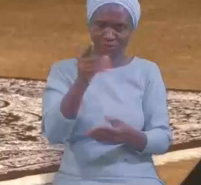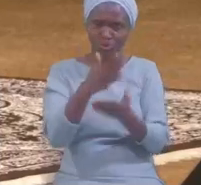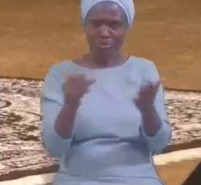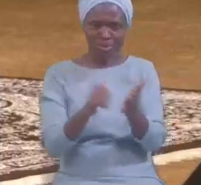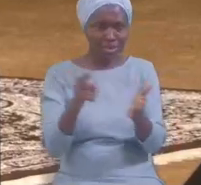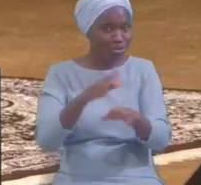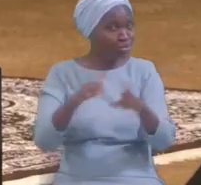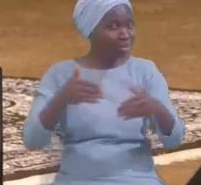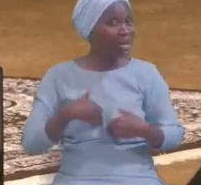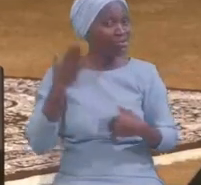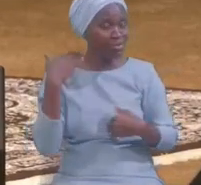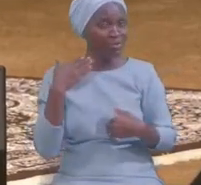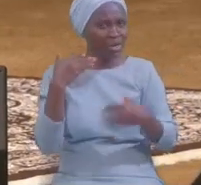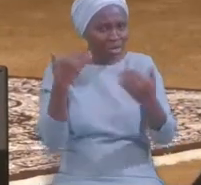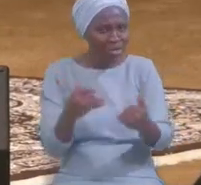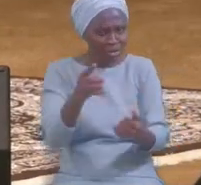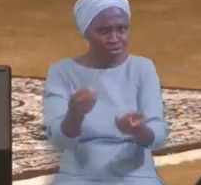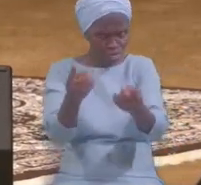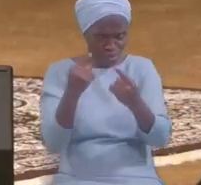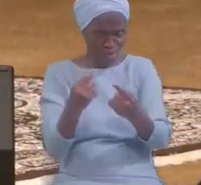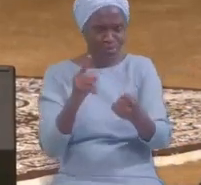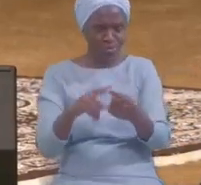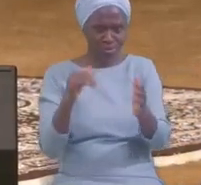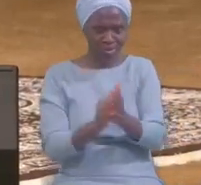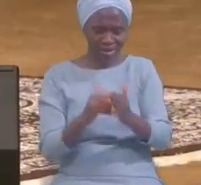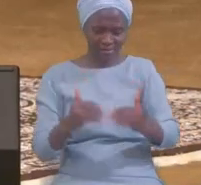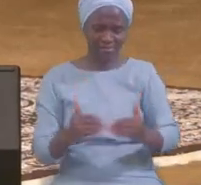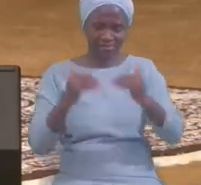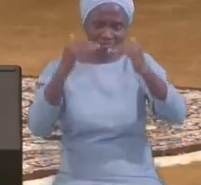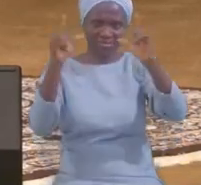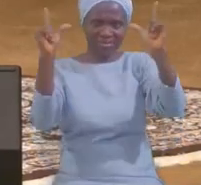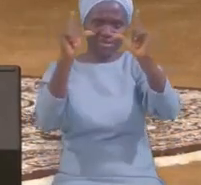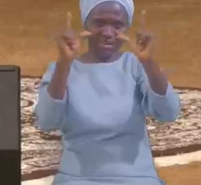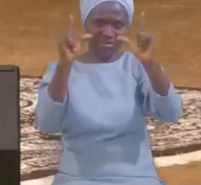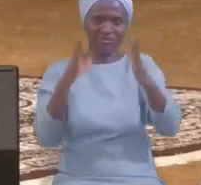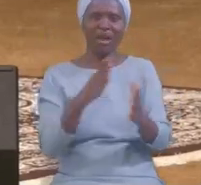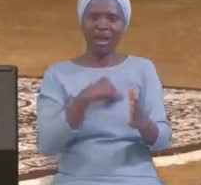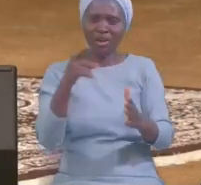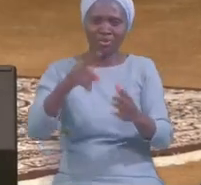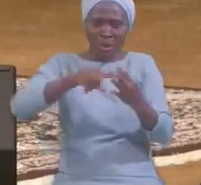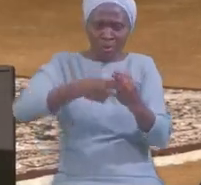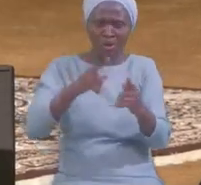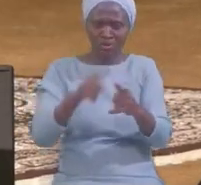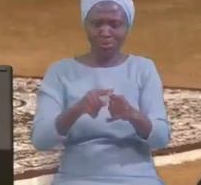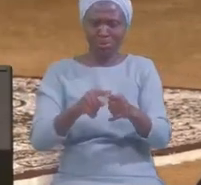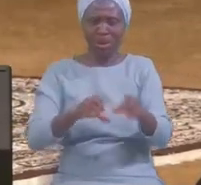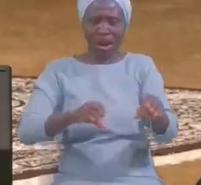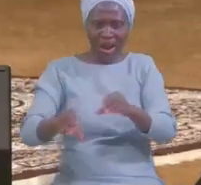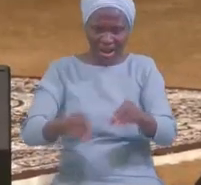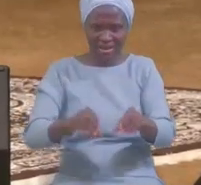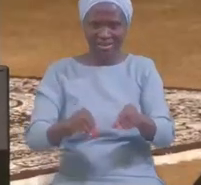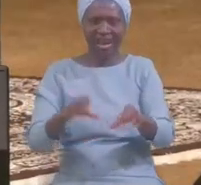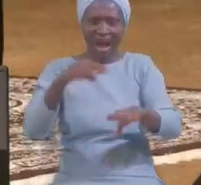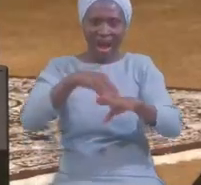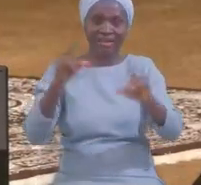que tu n'avais pas, donc tu viens à ce niveau-là, tu agis, tu restes à ce niveau-là, au niveau que tu veux rester. Regarde,